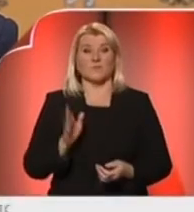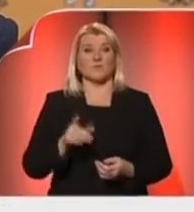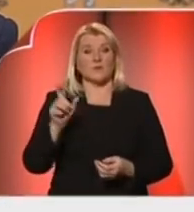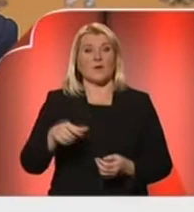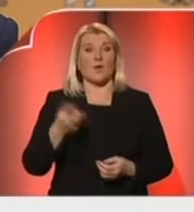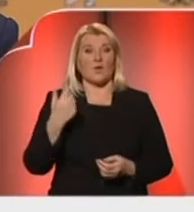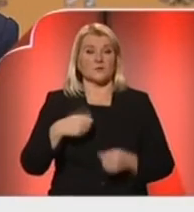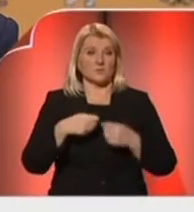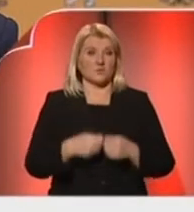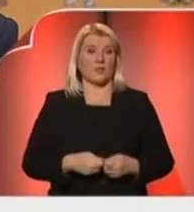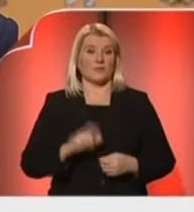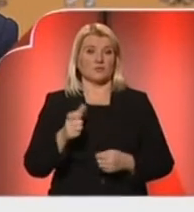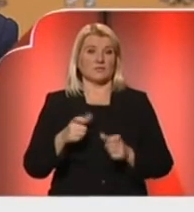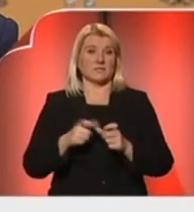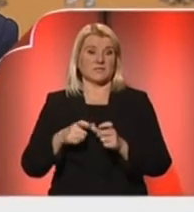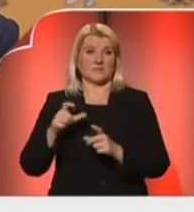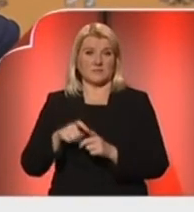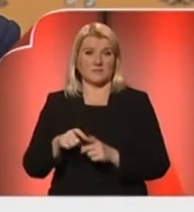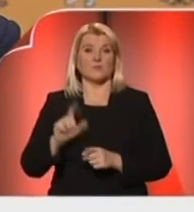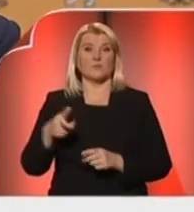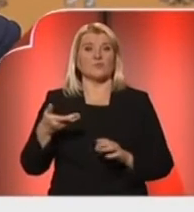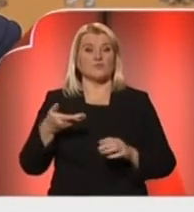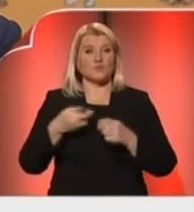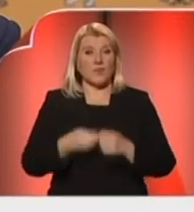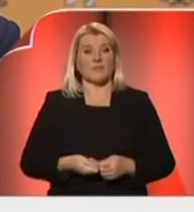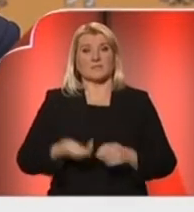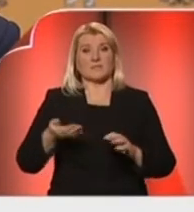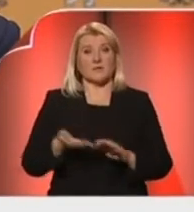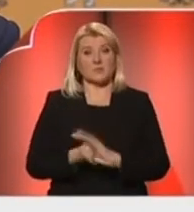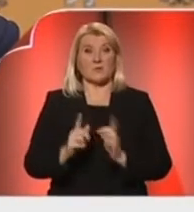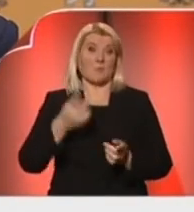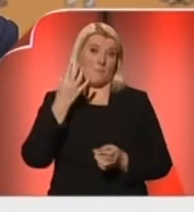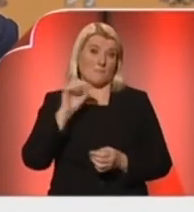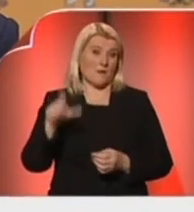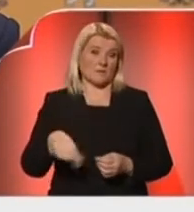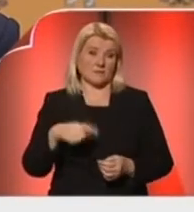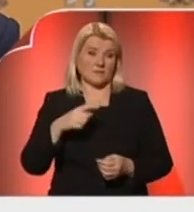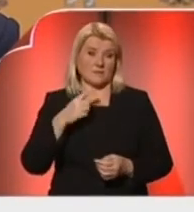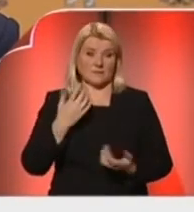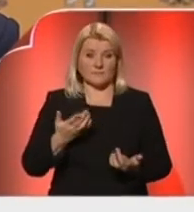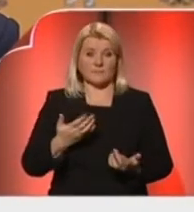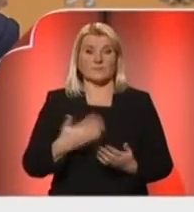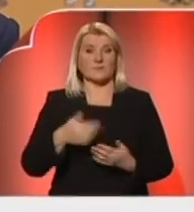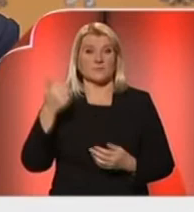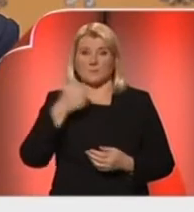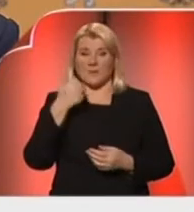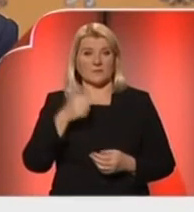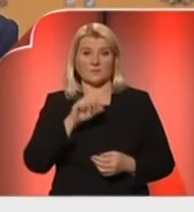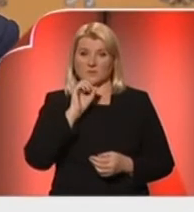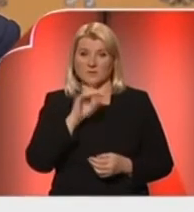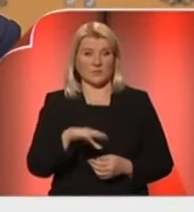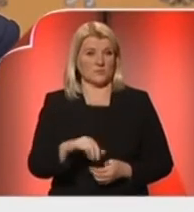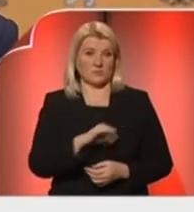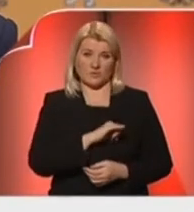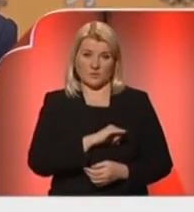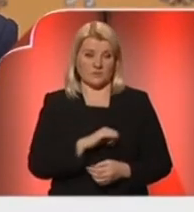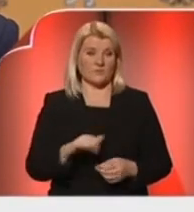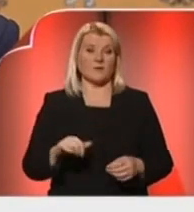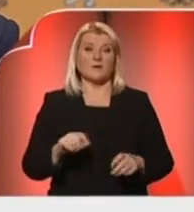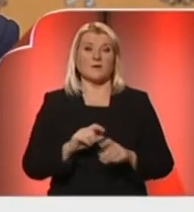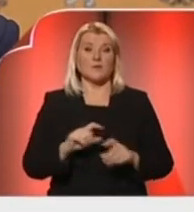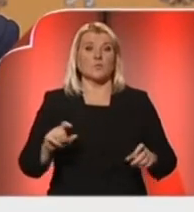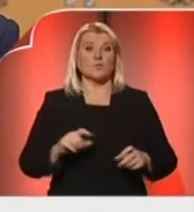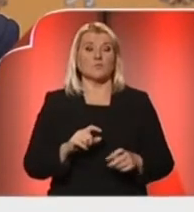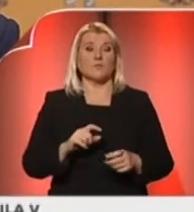sociální demokrat, to jméno, bude to člen zastupitelstva nebo členka zastupitelstva. To jméno nebudu říkat do médií, to